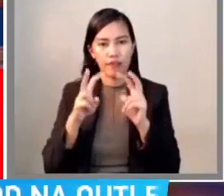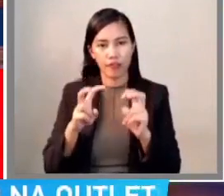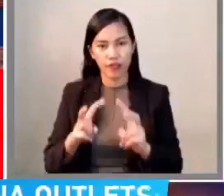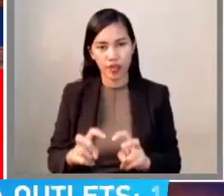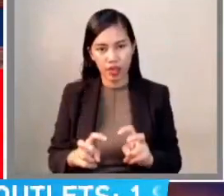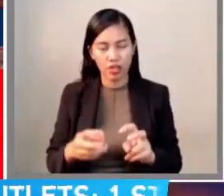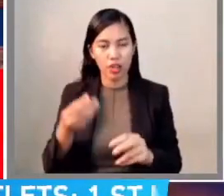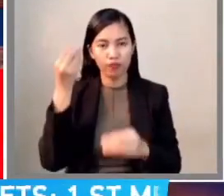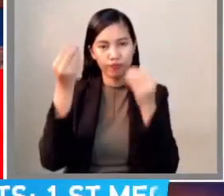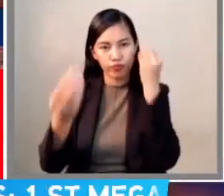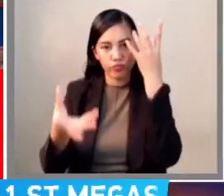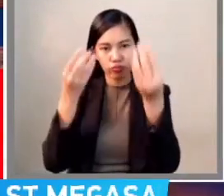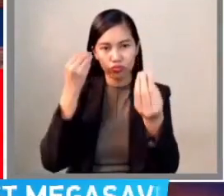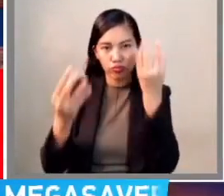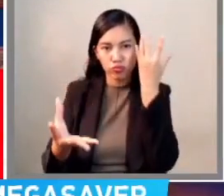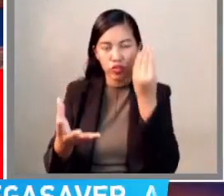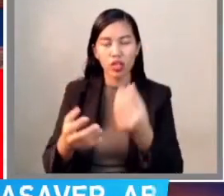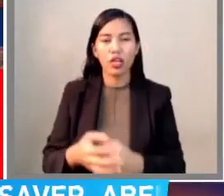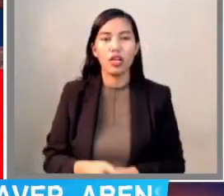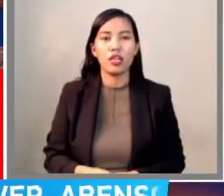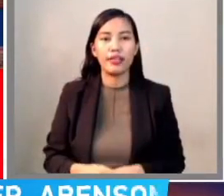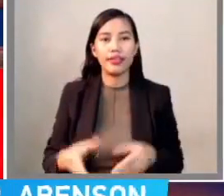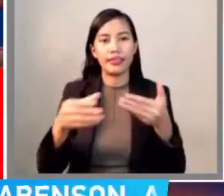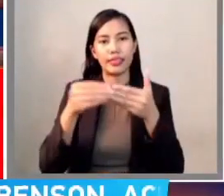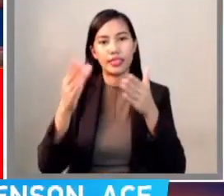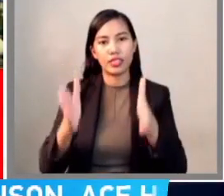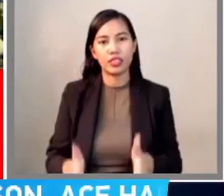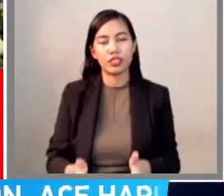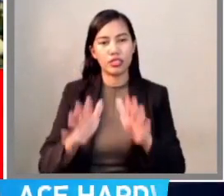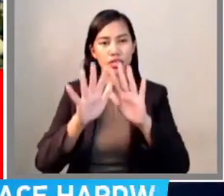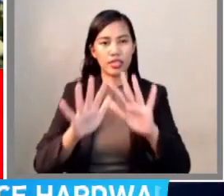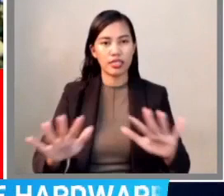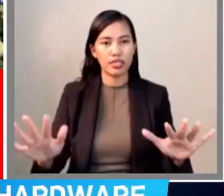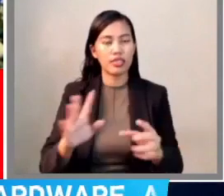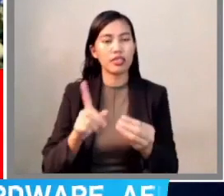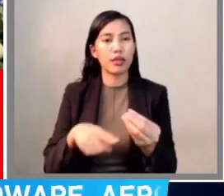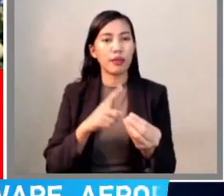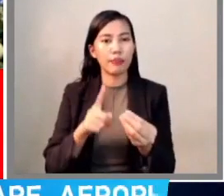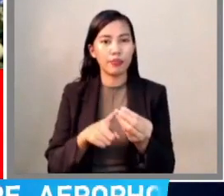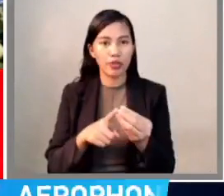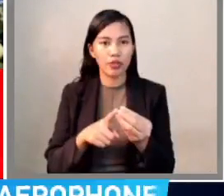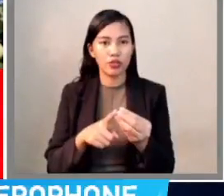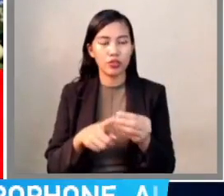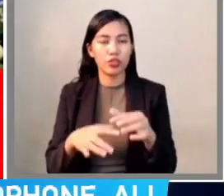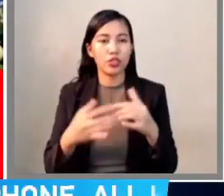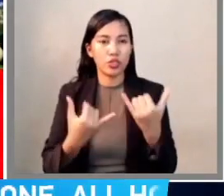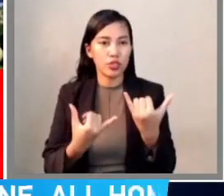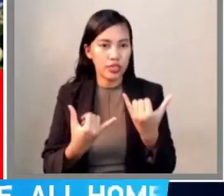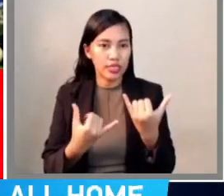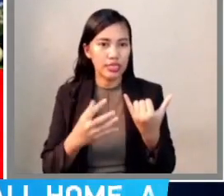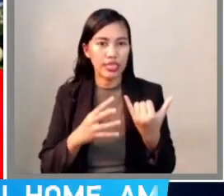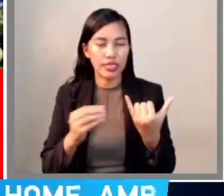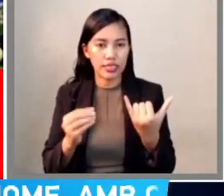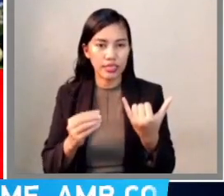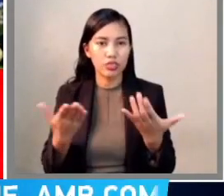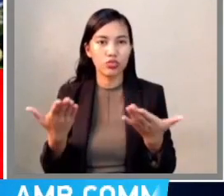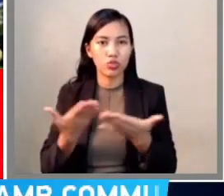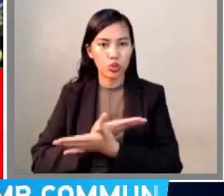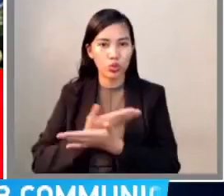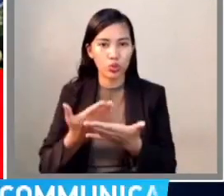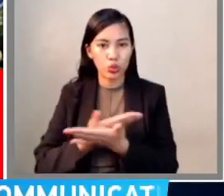of state ng ASEAN nations kaugnay dun sa mga kasalukuyan pati na rin yung mga bagong areas